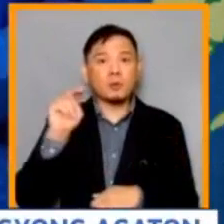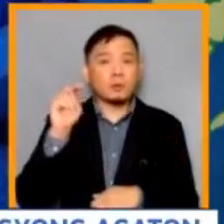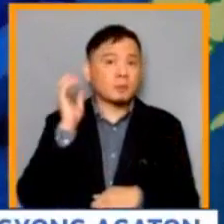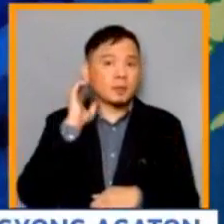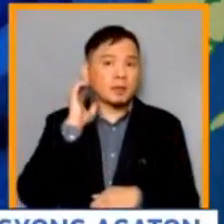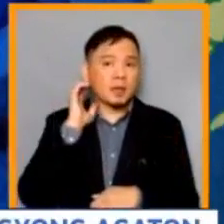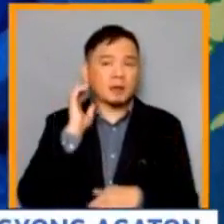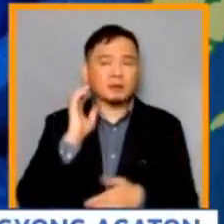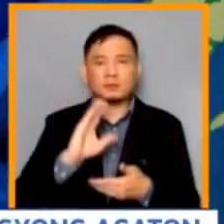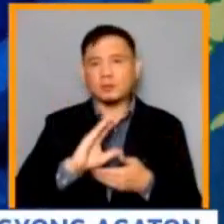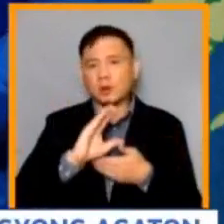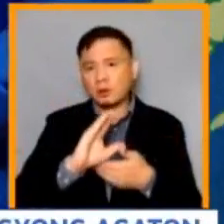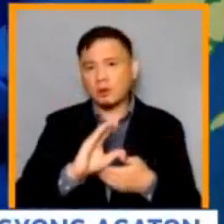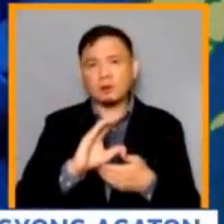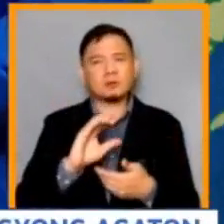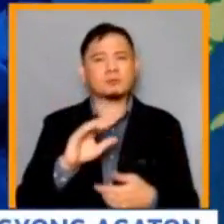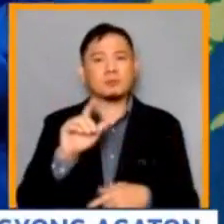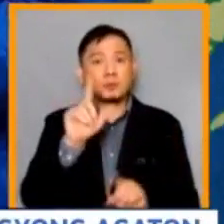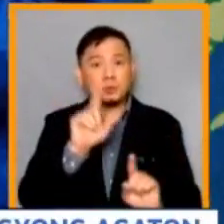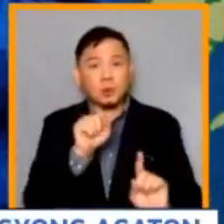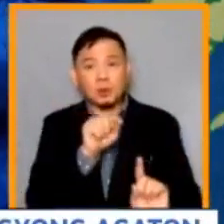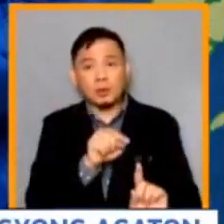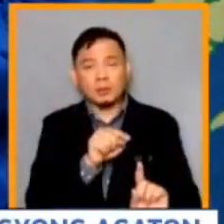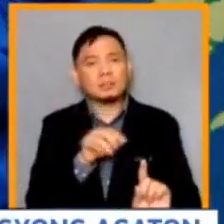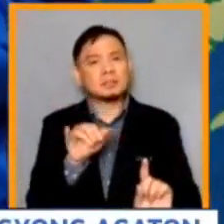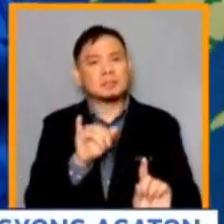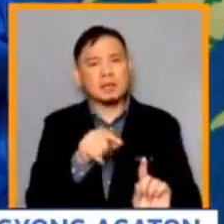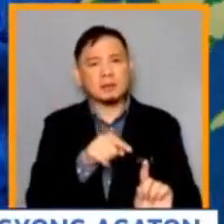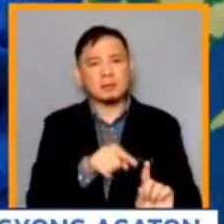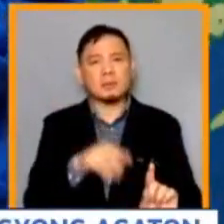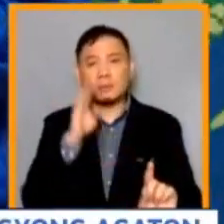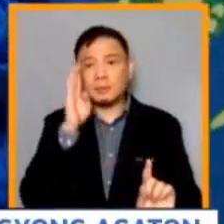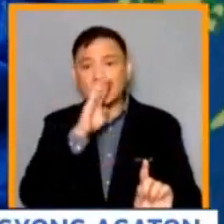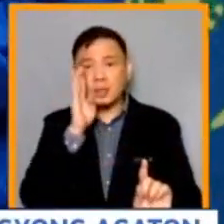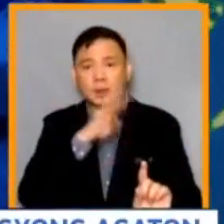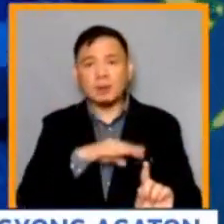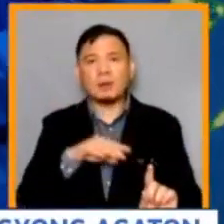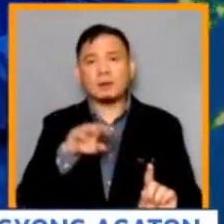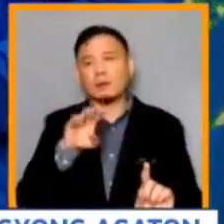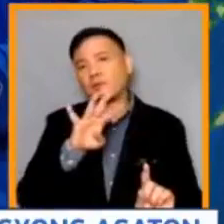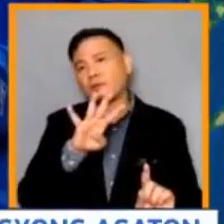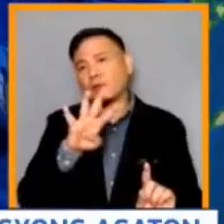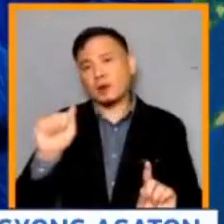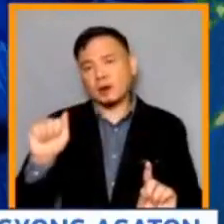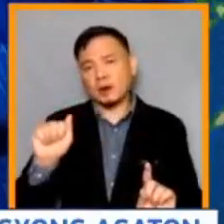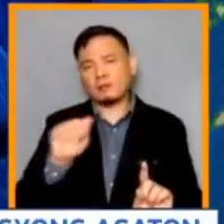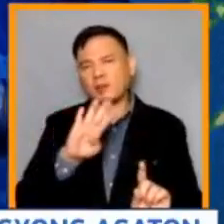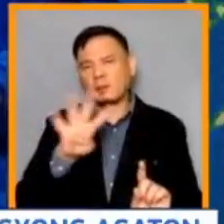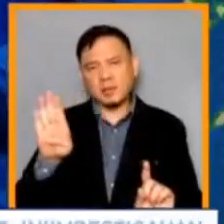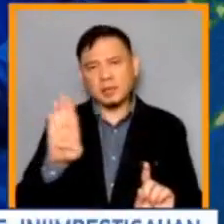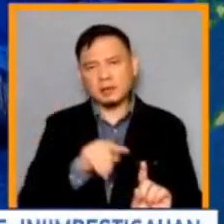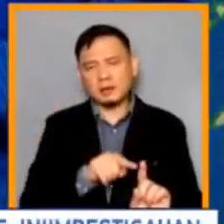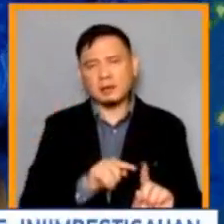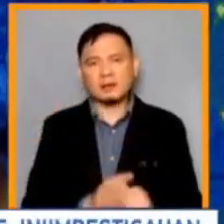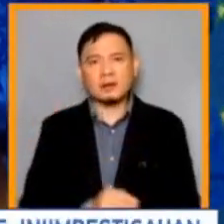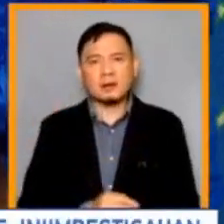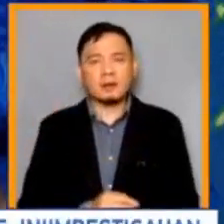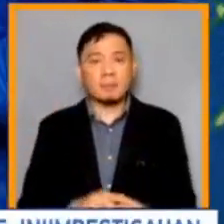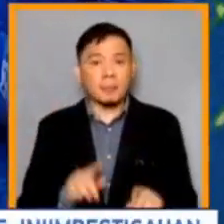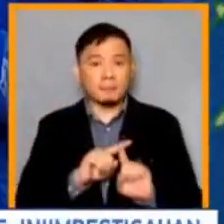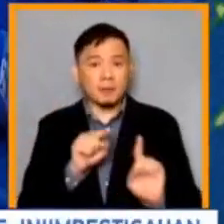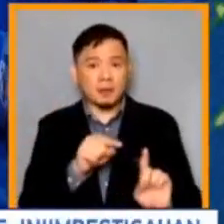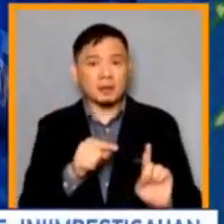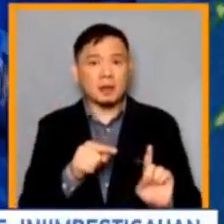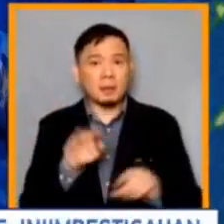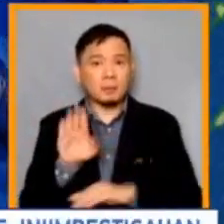Peninsula at sa Luzon. Itong Bicol Region at Mimaropa. Pero sa hapon, mas maraming ulan sa Visayas, mas maraming lugar